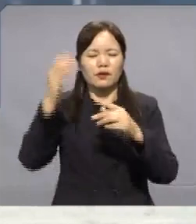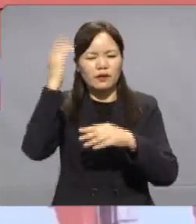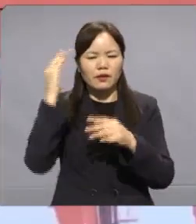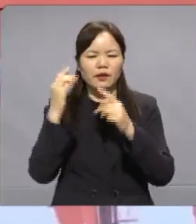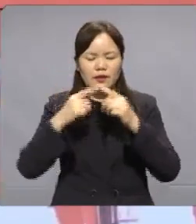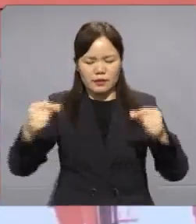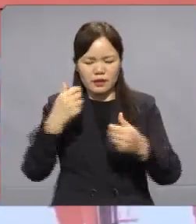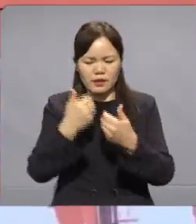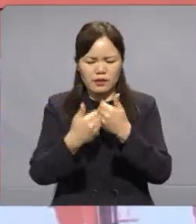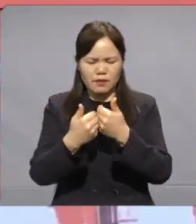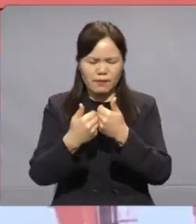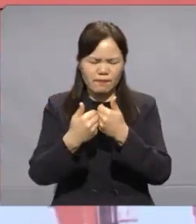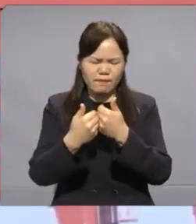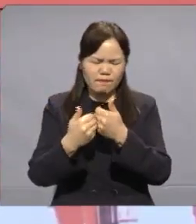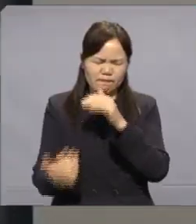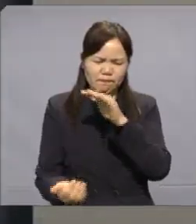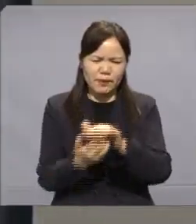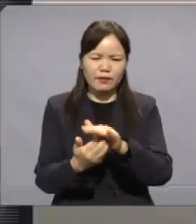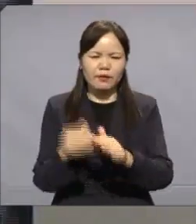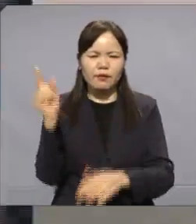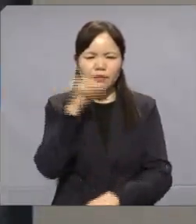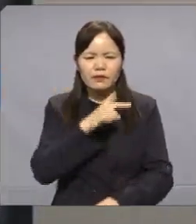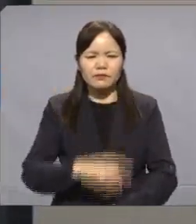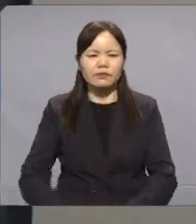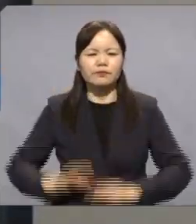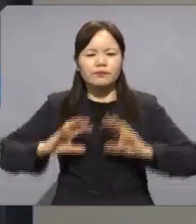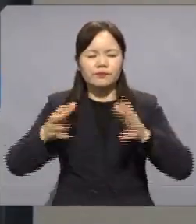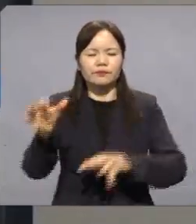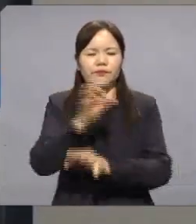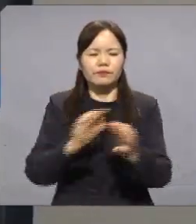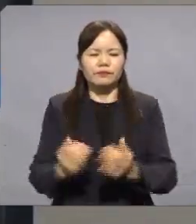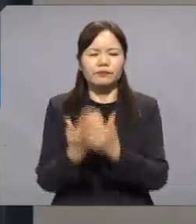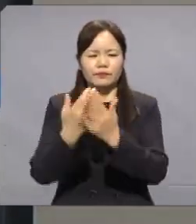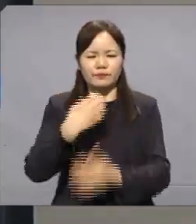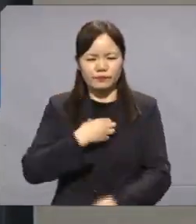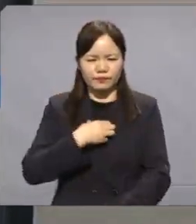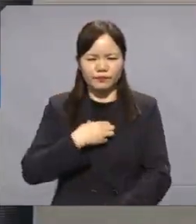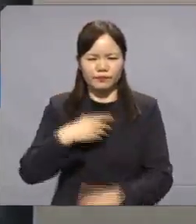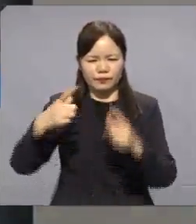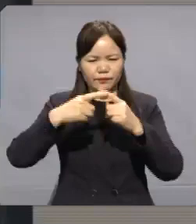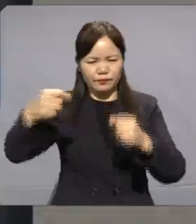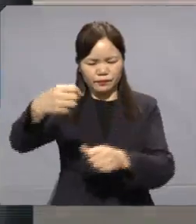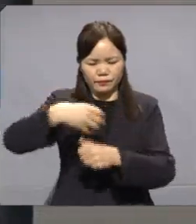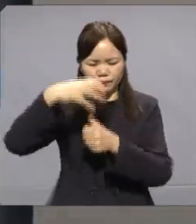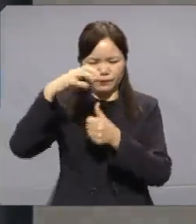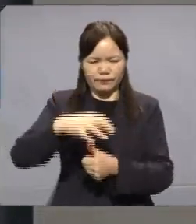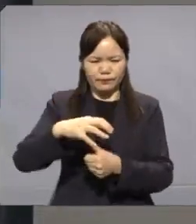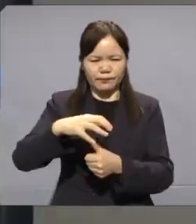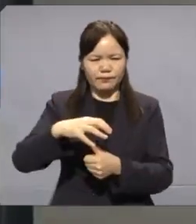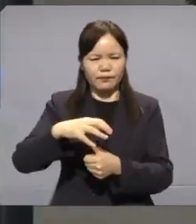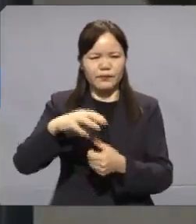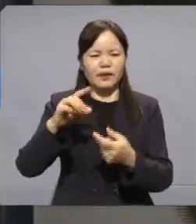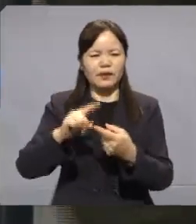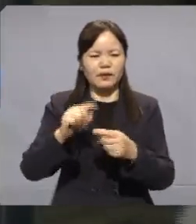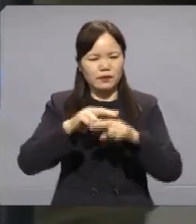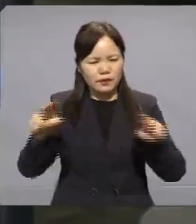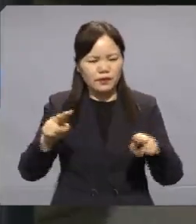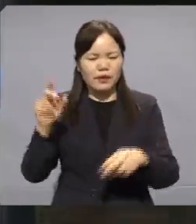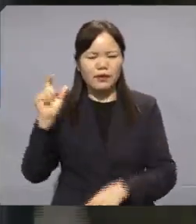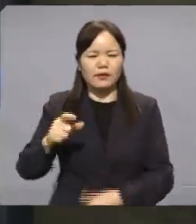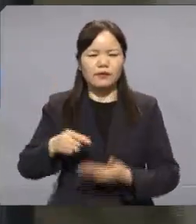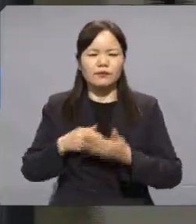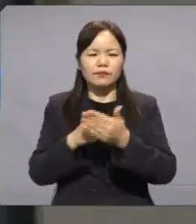관계는 최악이 됐습니다. 세계 경제 발전을 위협하는 일본의 수출 통제 강화 조치